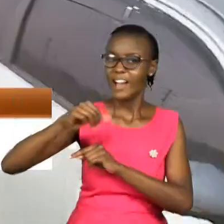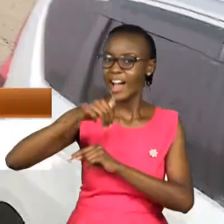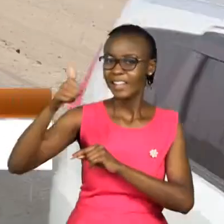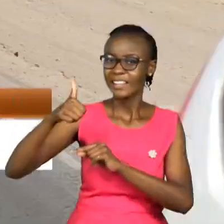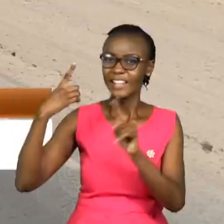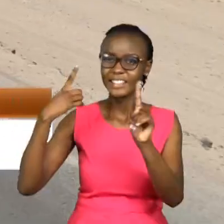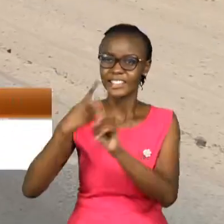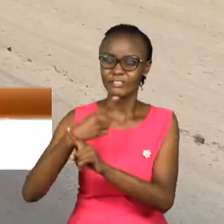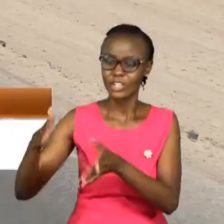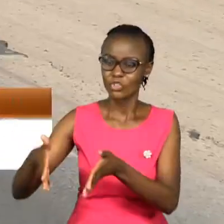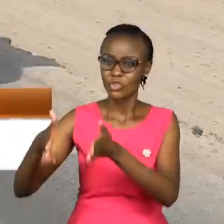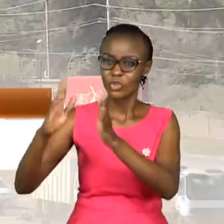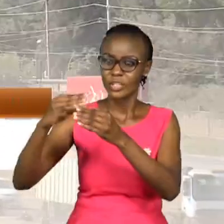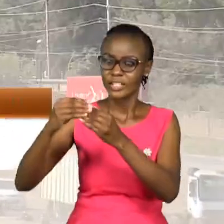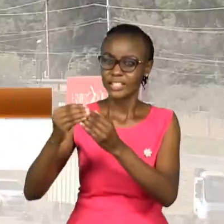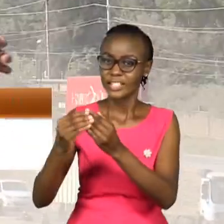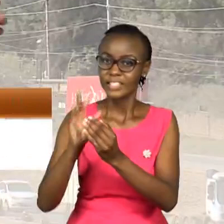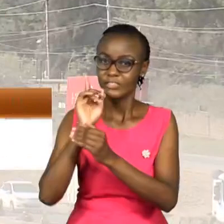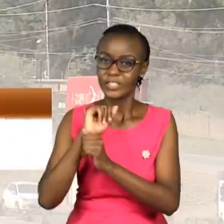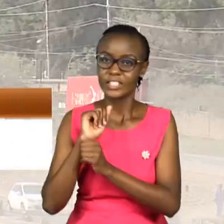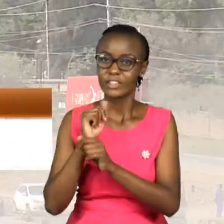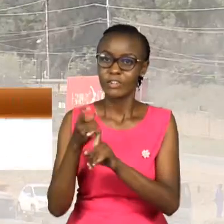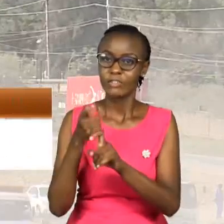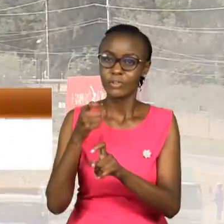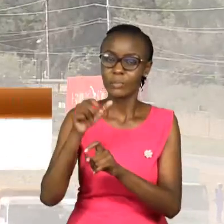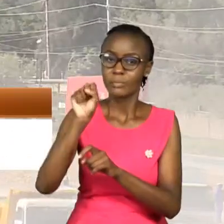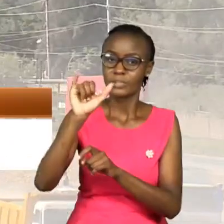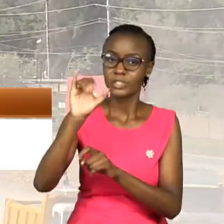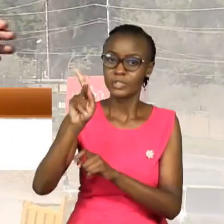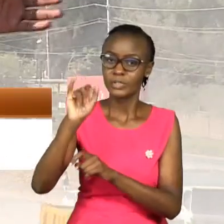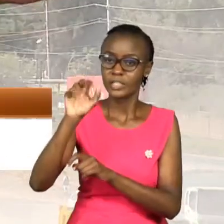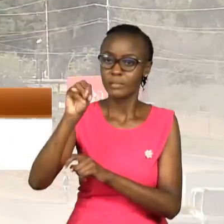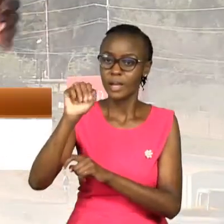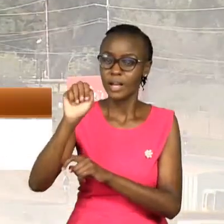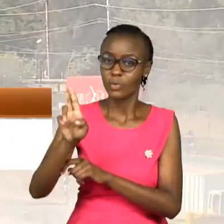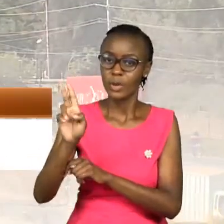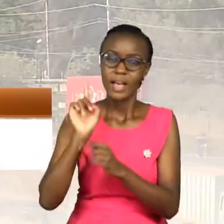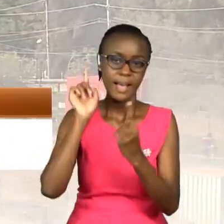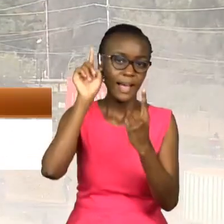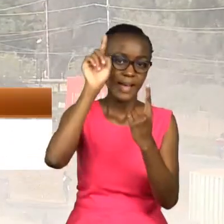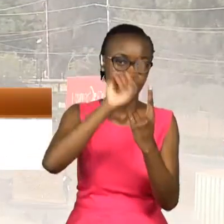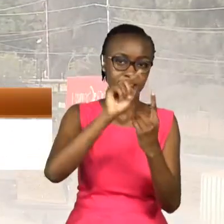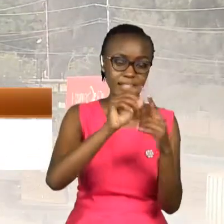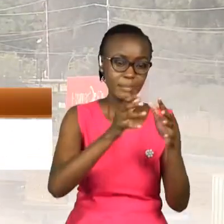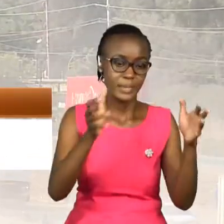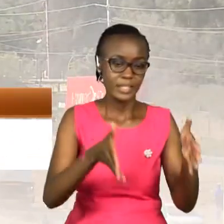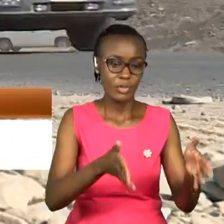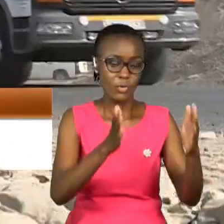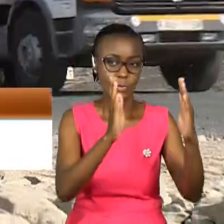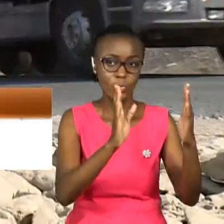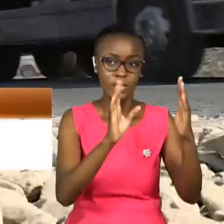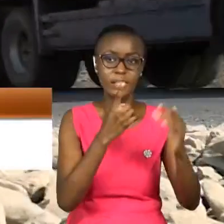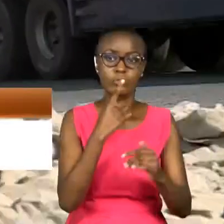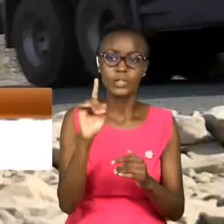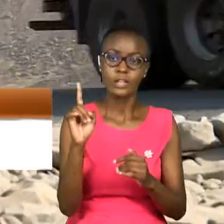imeweza kubuniwa eneo hili, barabara hii ambayo inaweza kutokea maeneo ya Sio Kimau na kuweza kujiunga na barabara hii kuu kuelekea